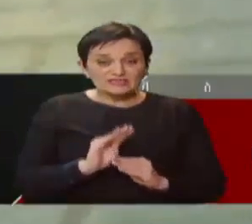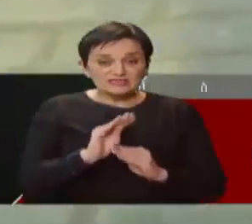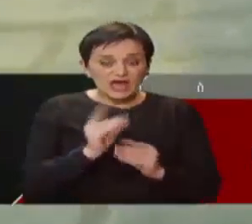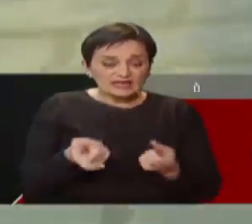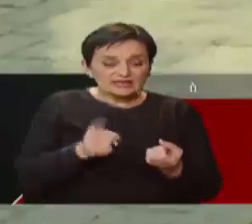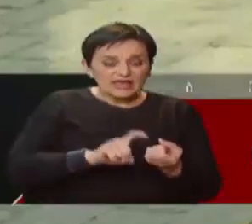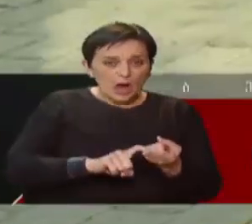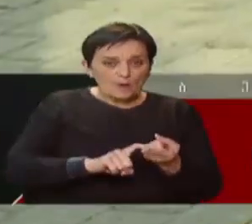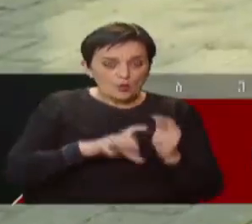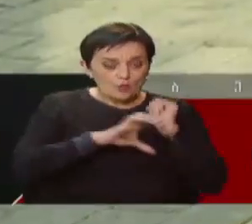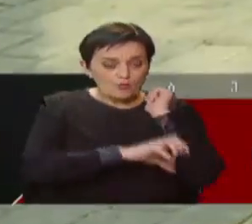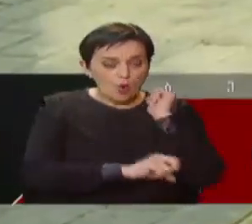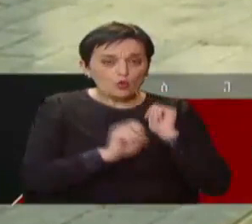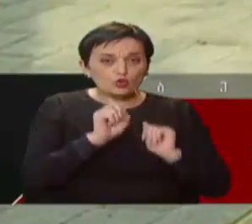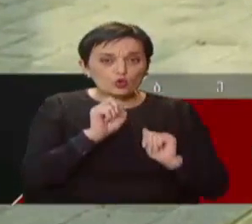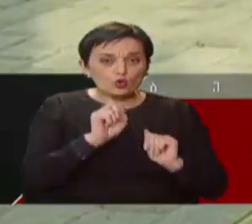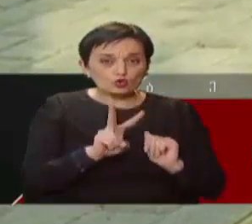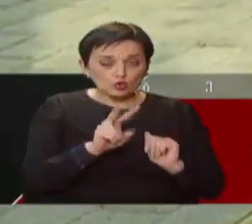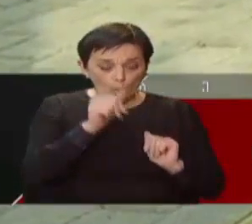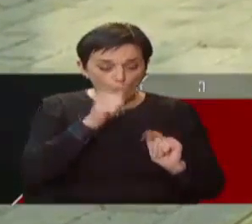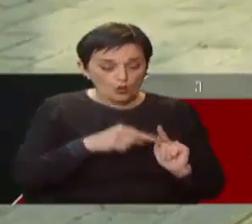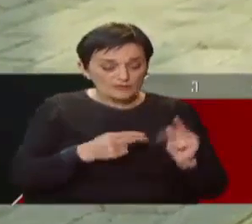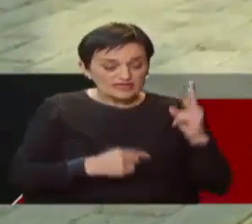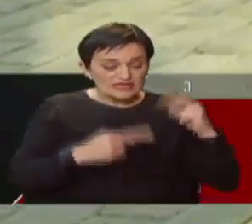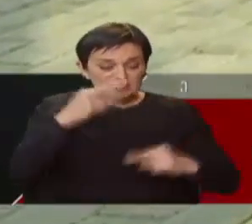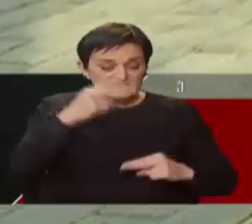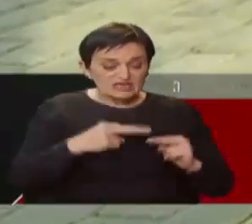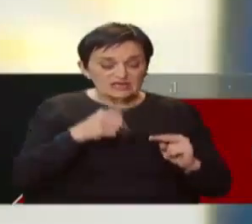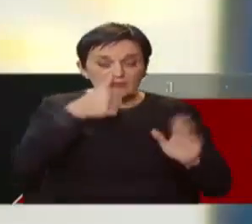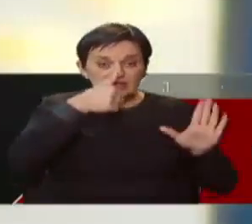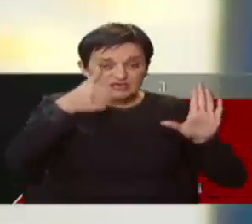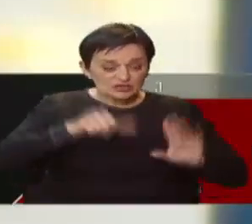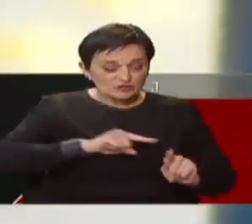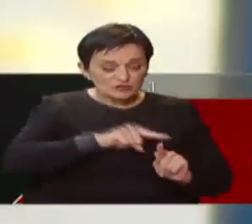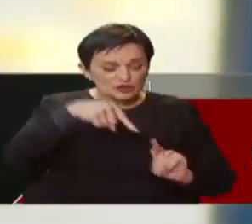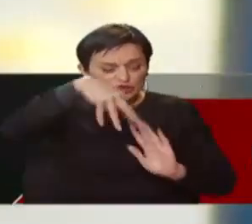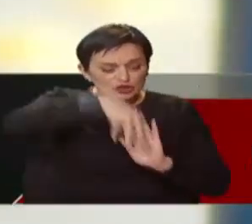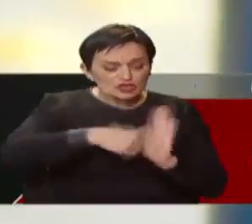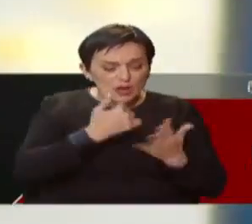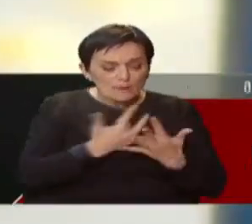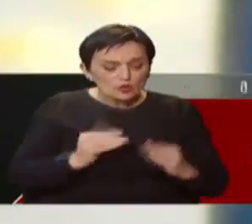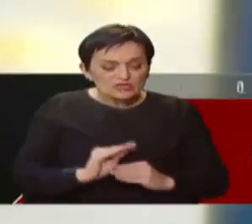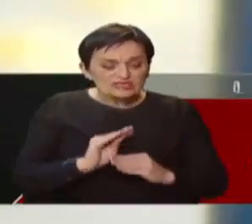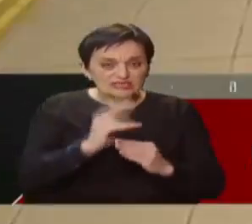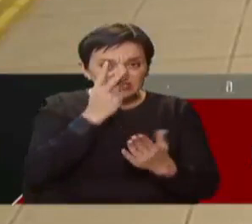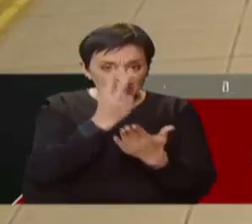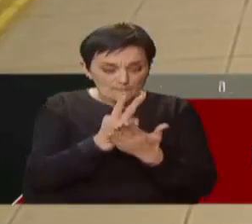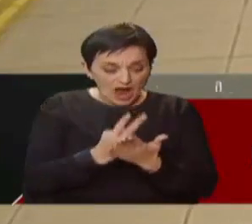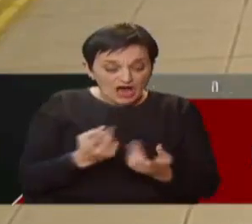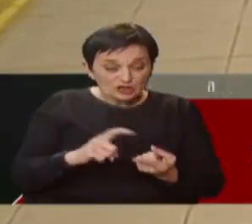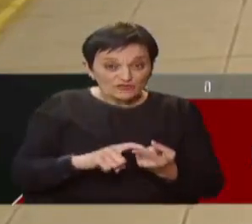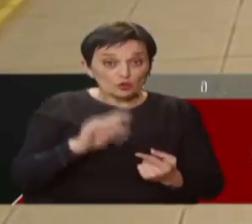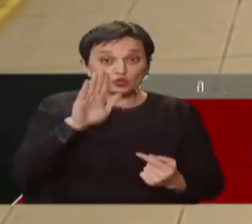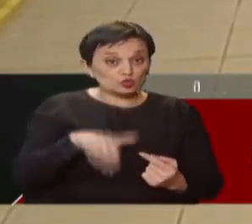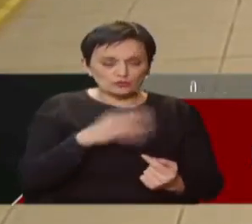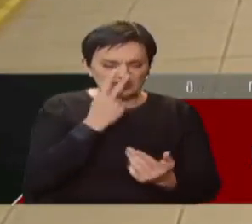bule ikneba bolo tormetit vis inflațista, polo ex quartal șim tliani și da productis zrdis macvene blebze tumța.